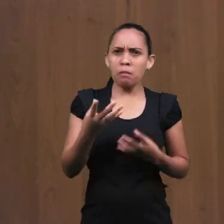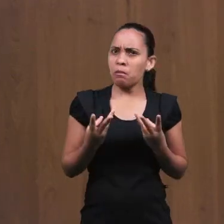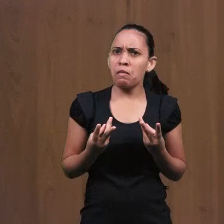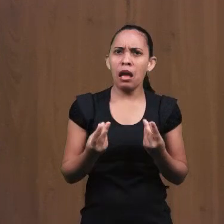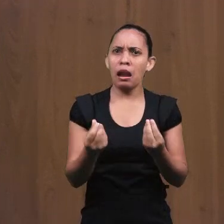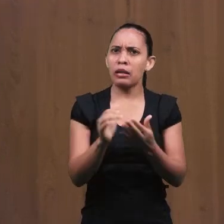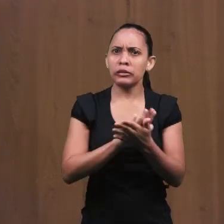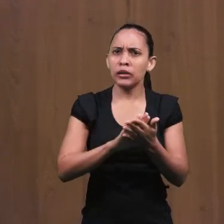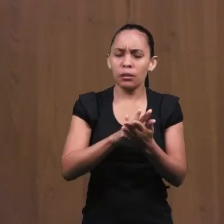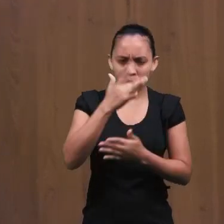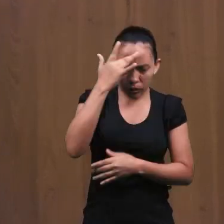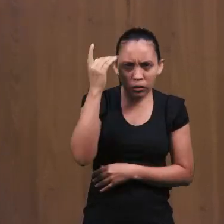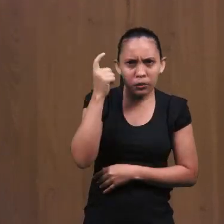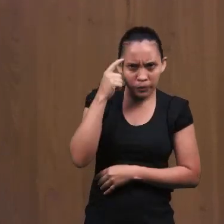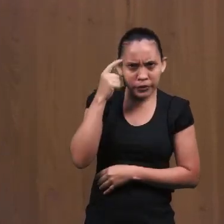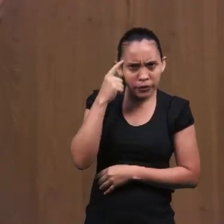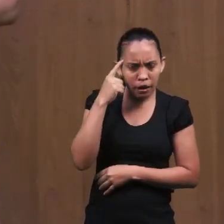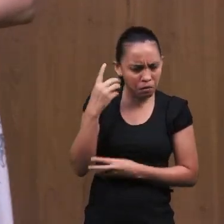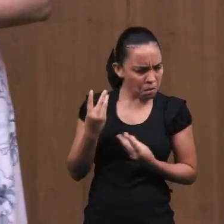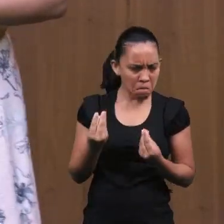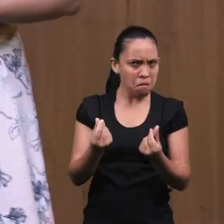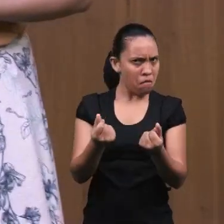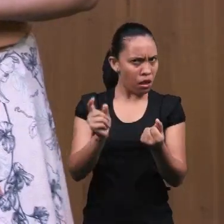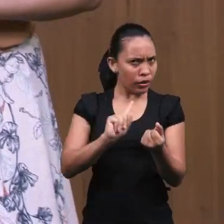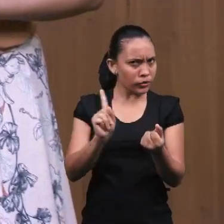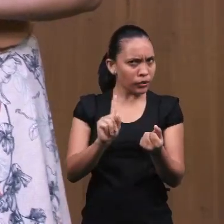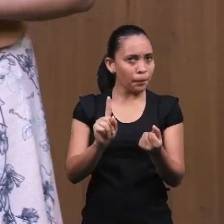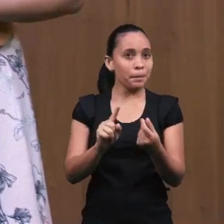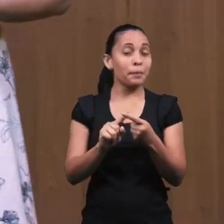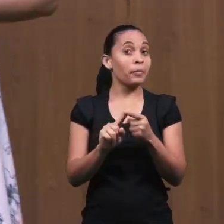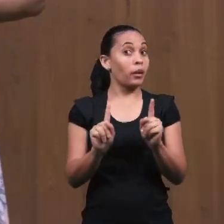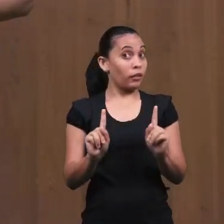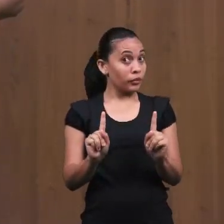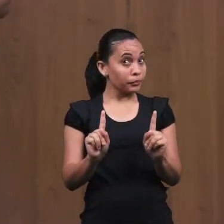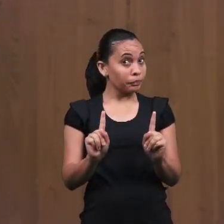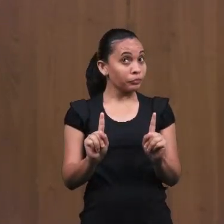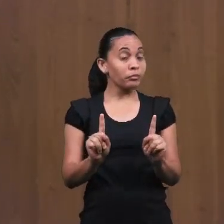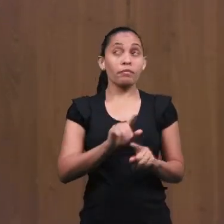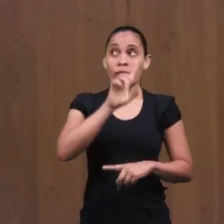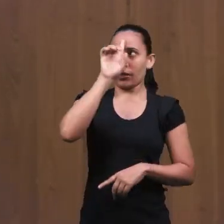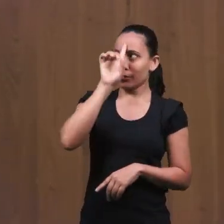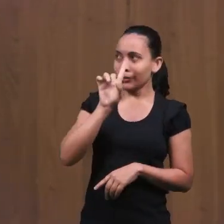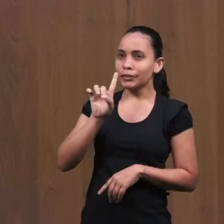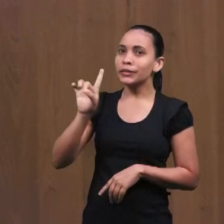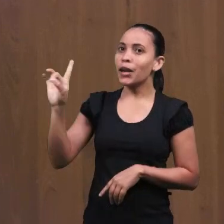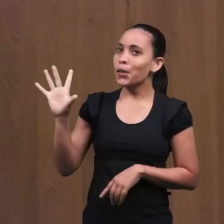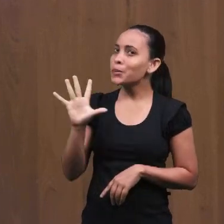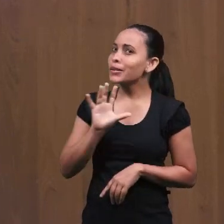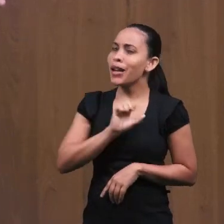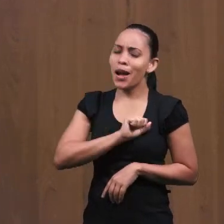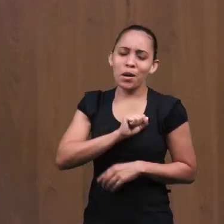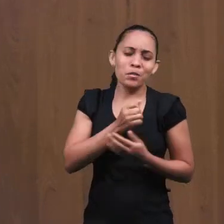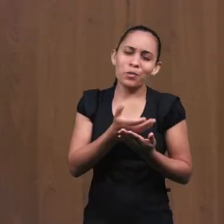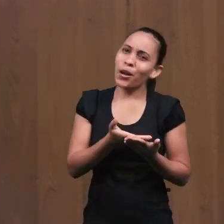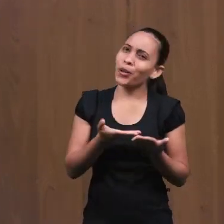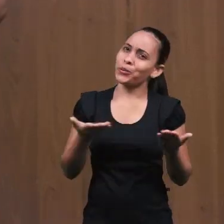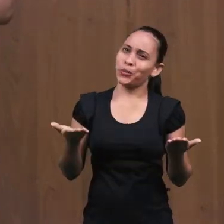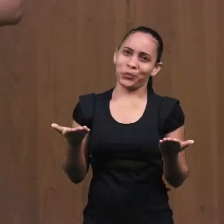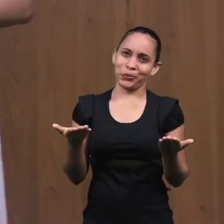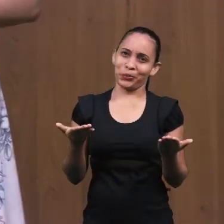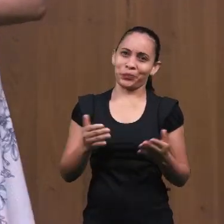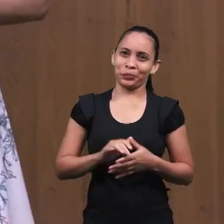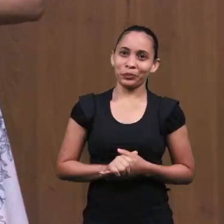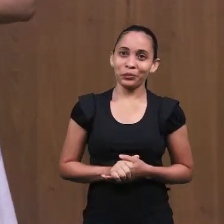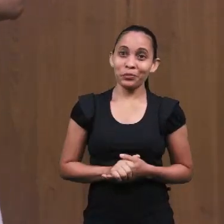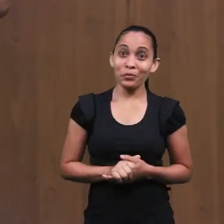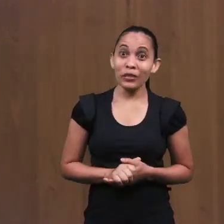Beaucoup pensaient ça, il ne mérite pas. Mais Dieu aime à nous tous. Et lui, il